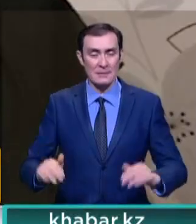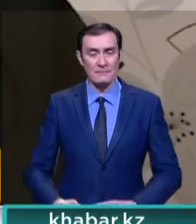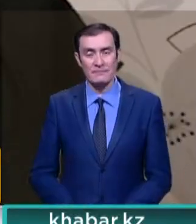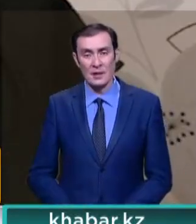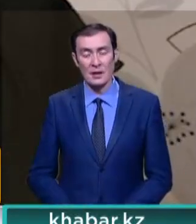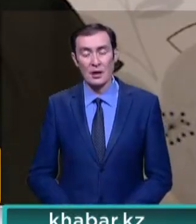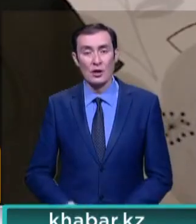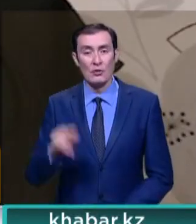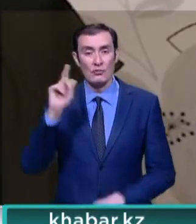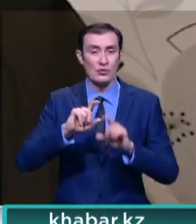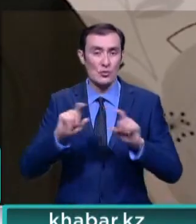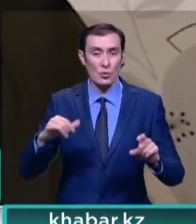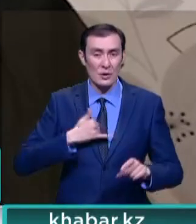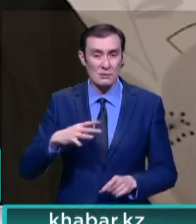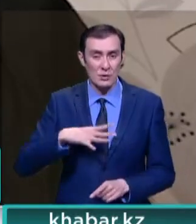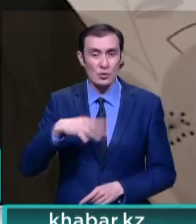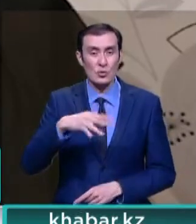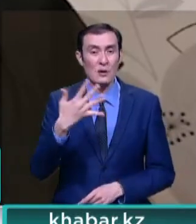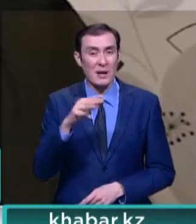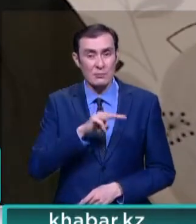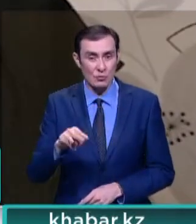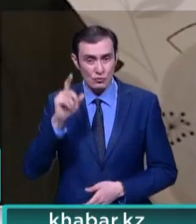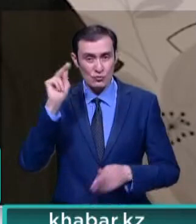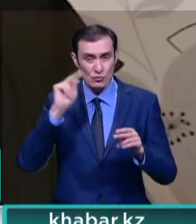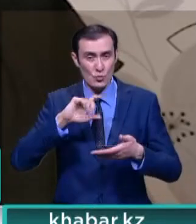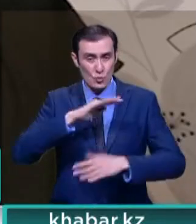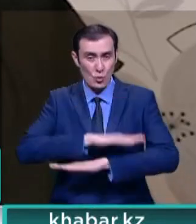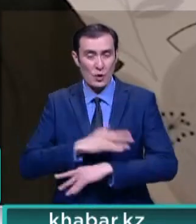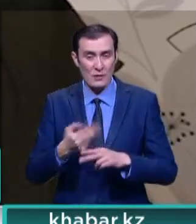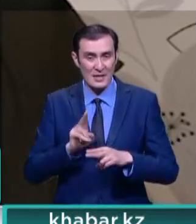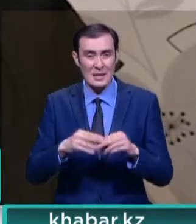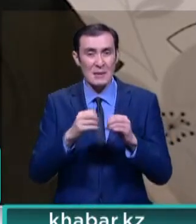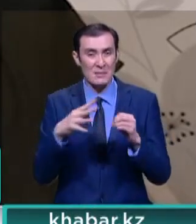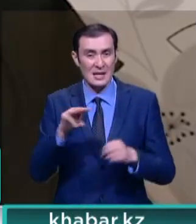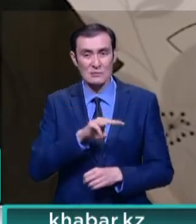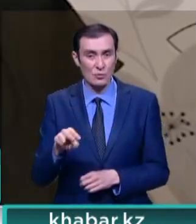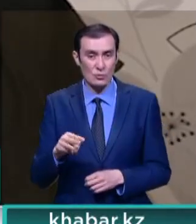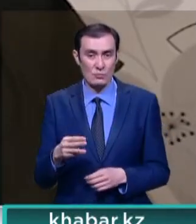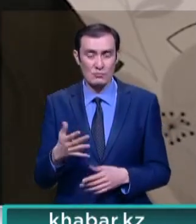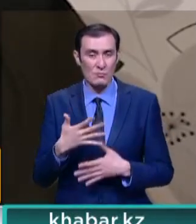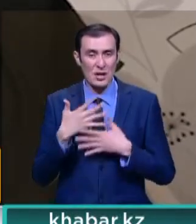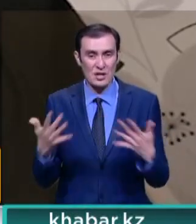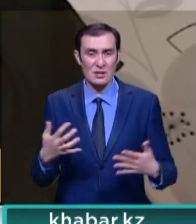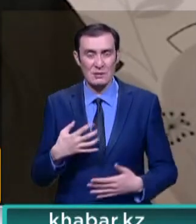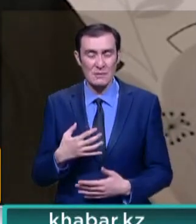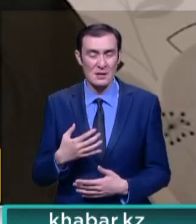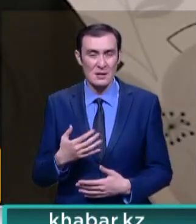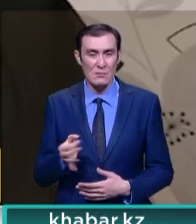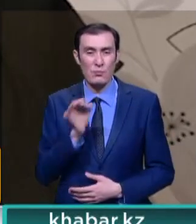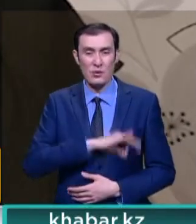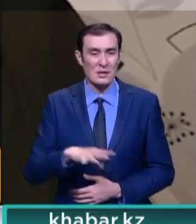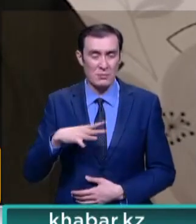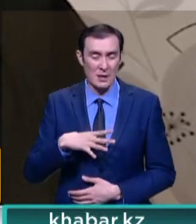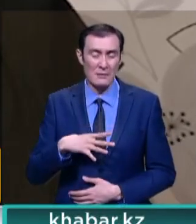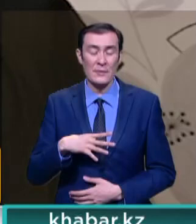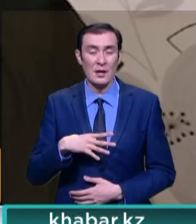школе мы все-таки проходили, у нас урок длился 45 минут, это было как-то, вот эти 15 минут играют действительно огромную роль,